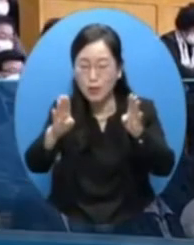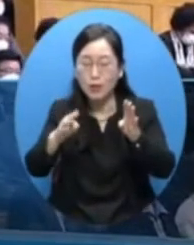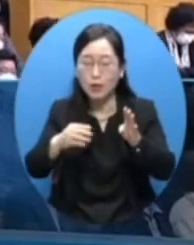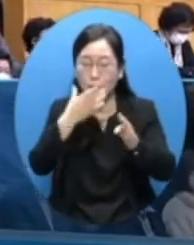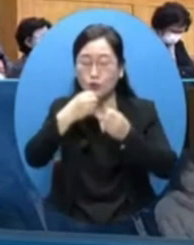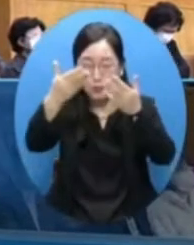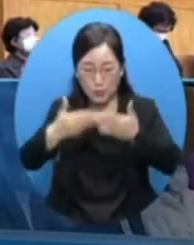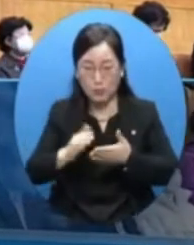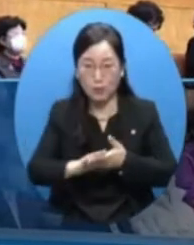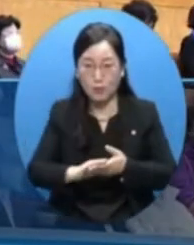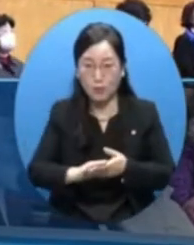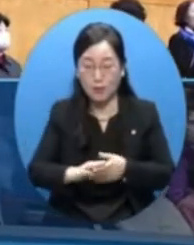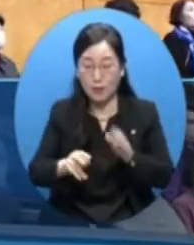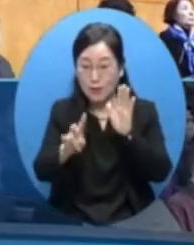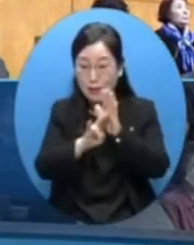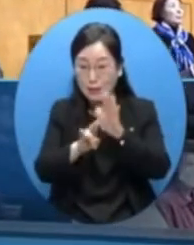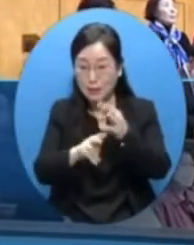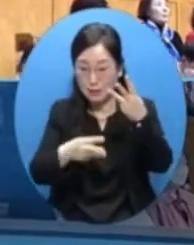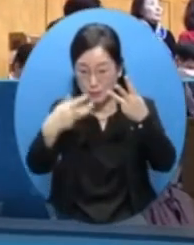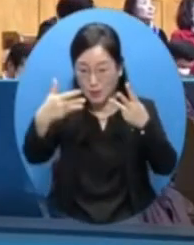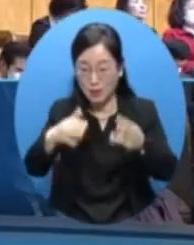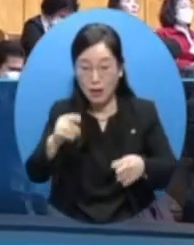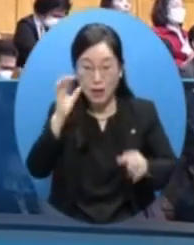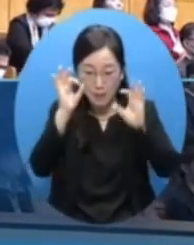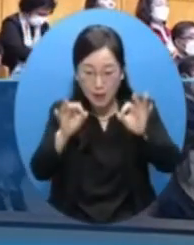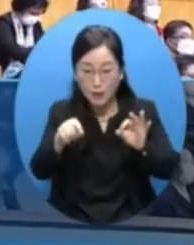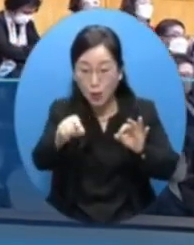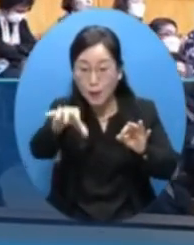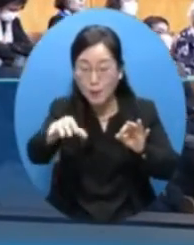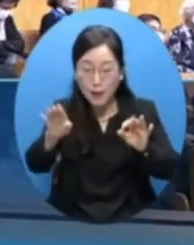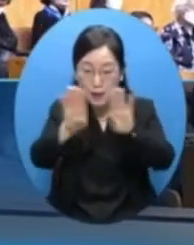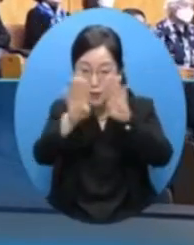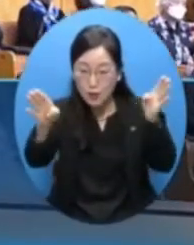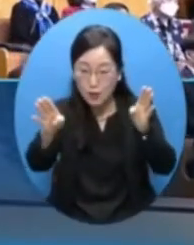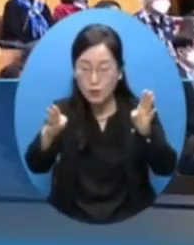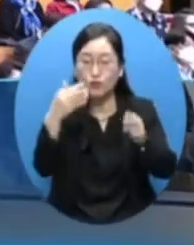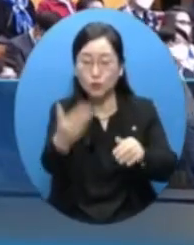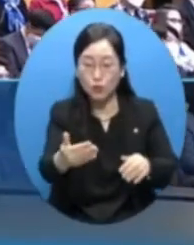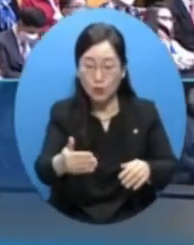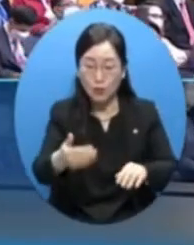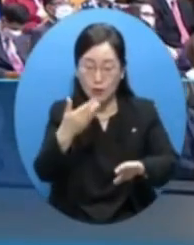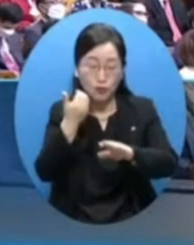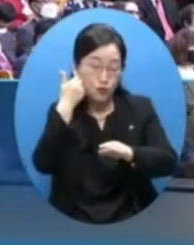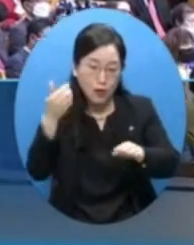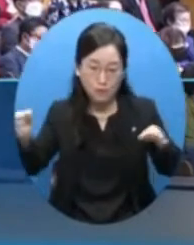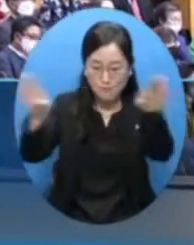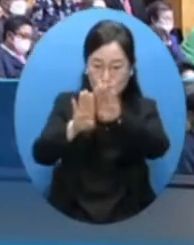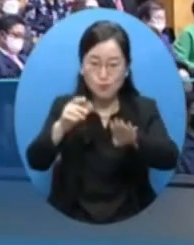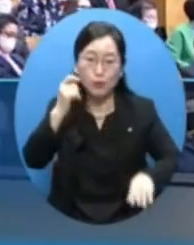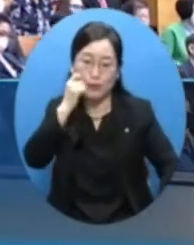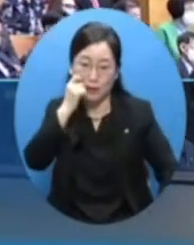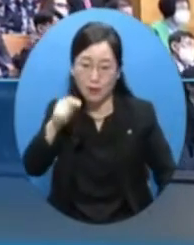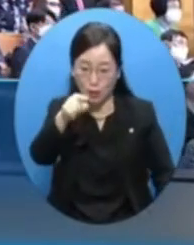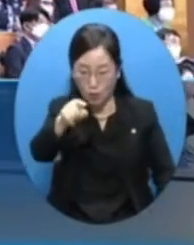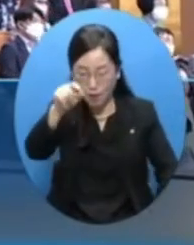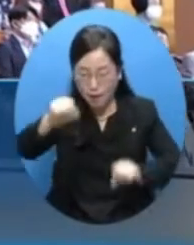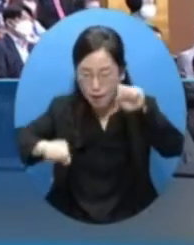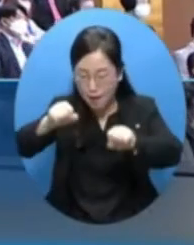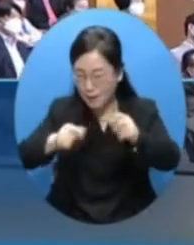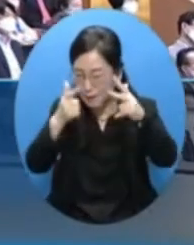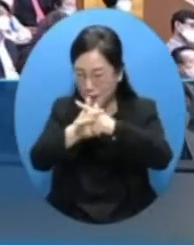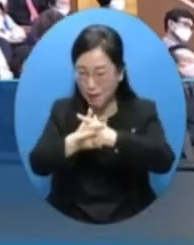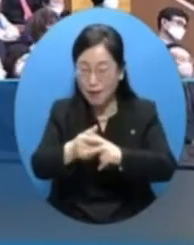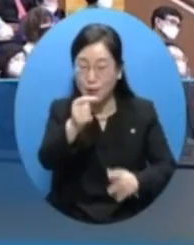8절입니다. 볼지어다 내가 내 앞에 열린 문을 두었으되 능히 다른 사람이 없으리라. 내가 내 행위를 아노니 내가 작은